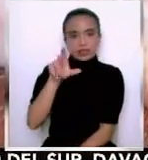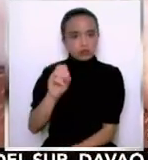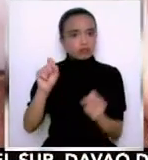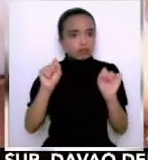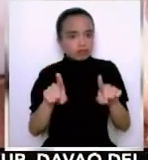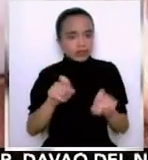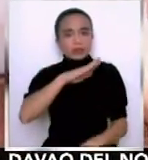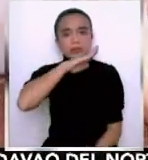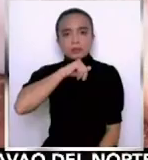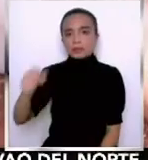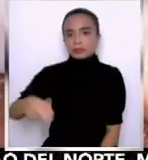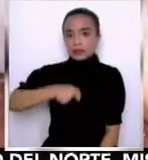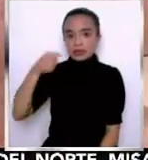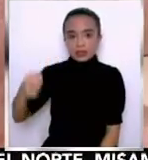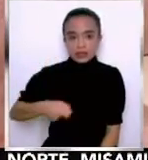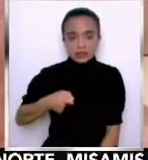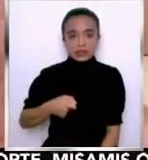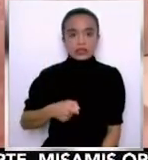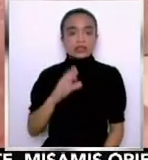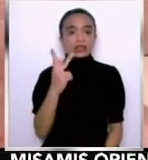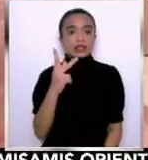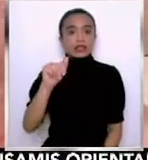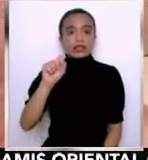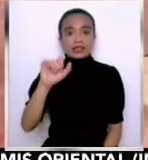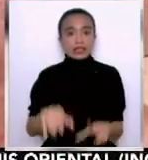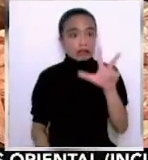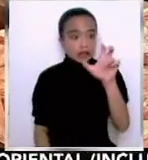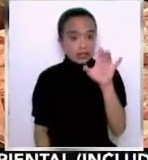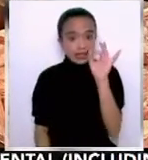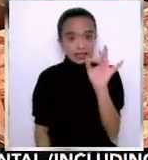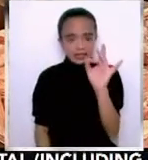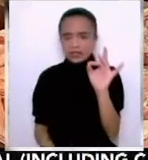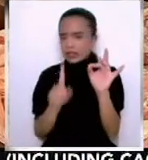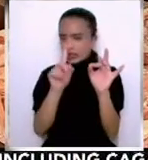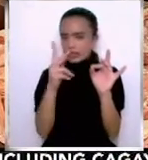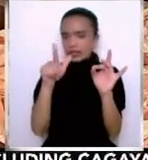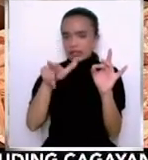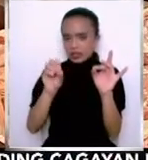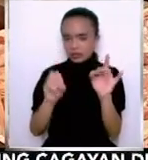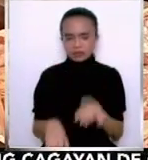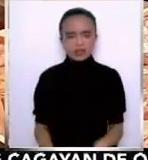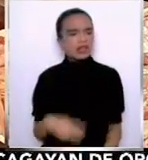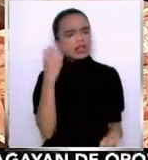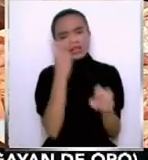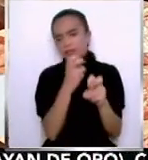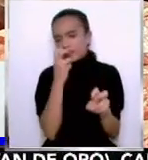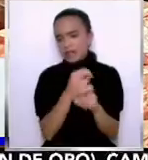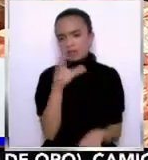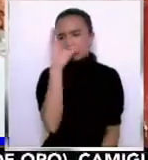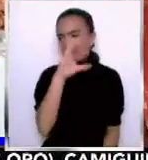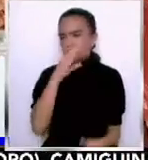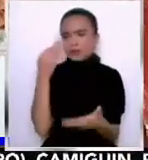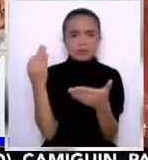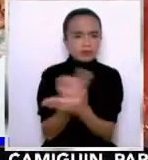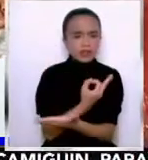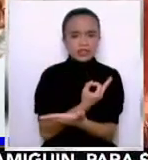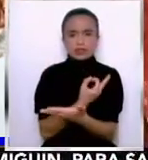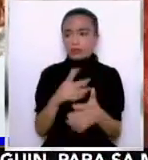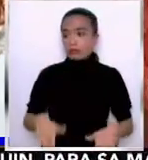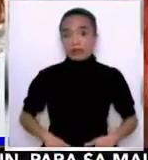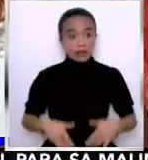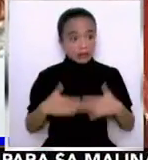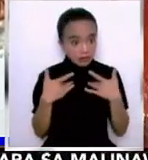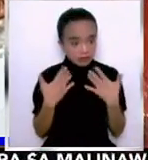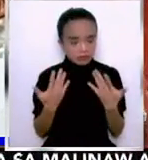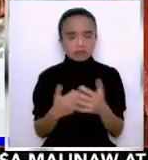Ang kasim, 380 pesos naman ang kilo. Mahirap maghanap ng sariwa kasi yung buhay. Ayon sa